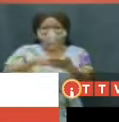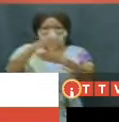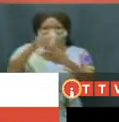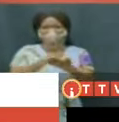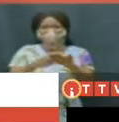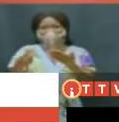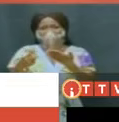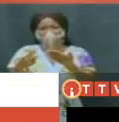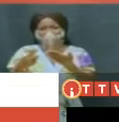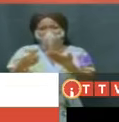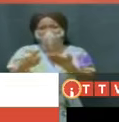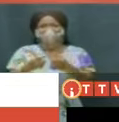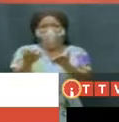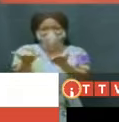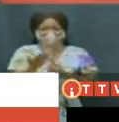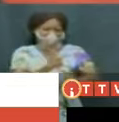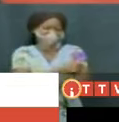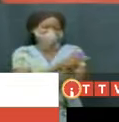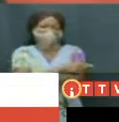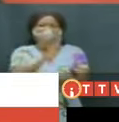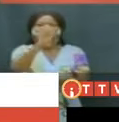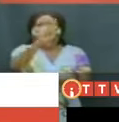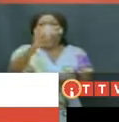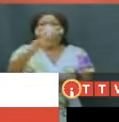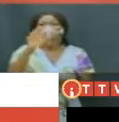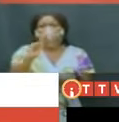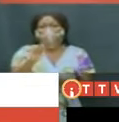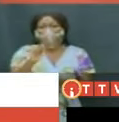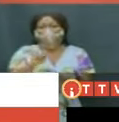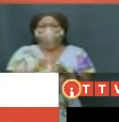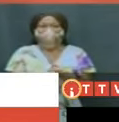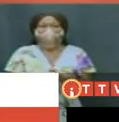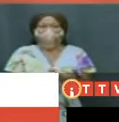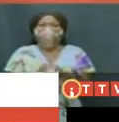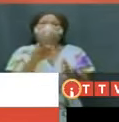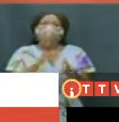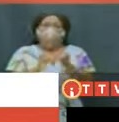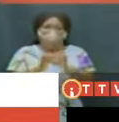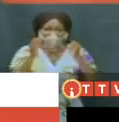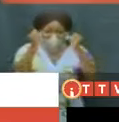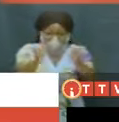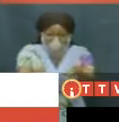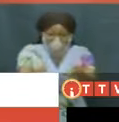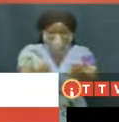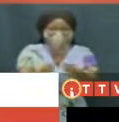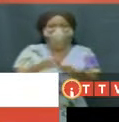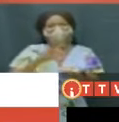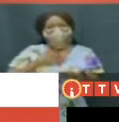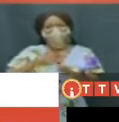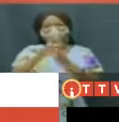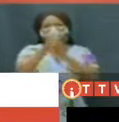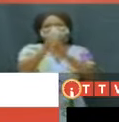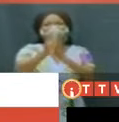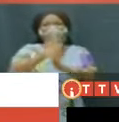mawa kukachita launch chifukwa nthawi imene ndiyo tikatemera kukhala tafika madera ambiri kukapanga launch kuti ine mtsogoleri